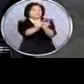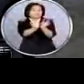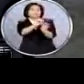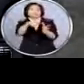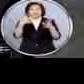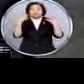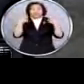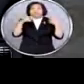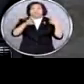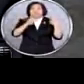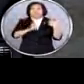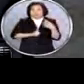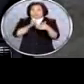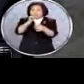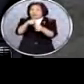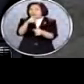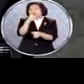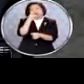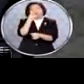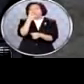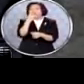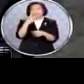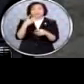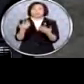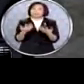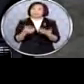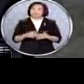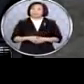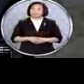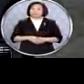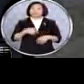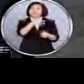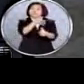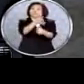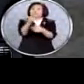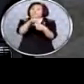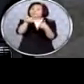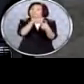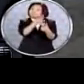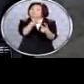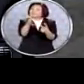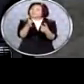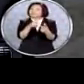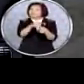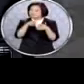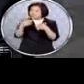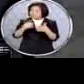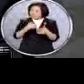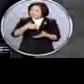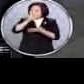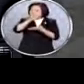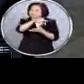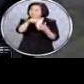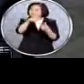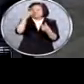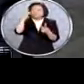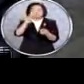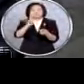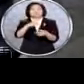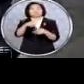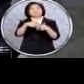政，却都做不到。请问马主席、蔡主席，你们两位对这个问题有什么看